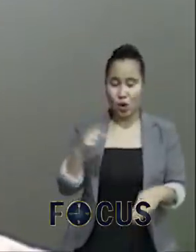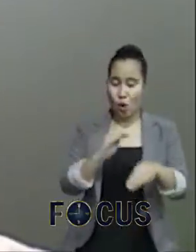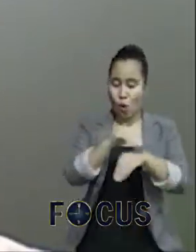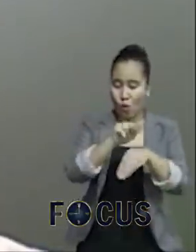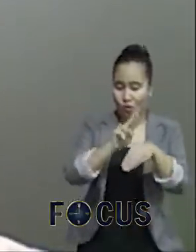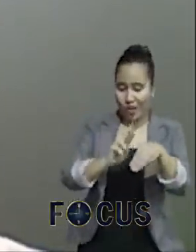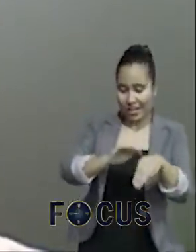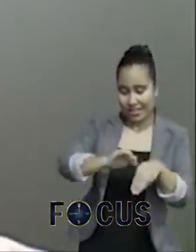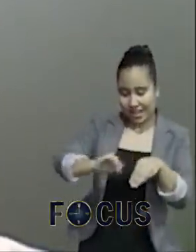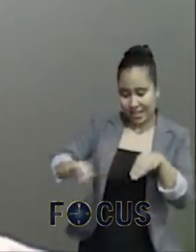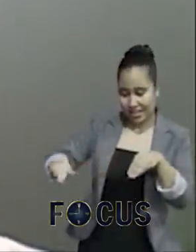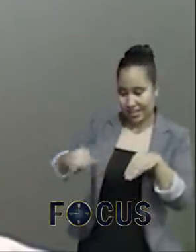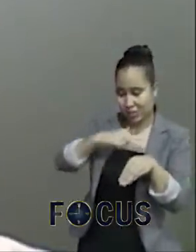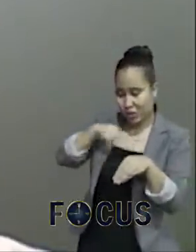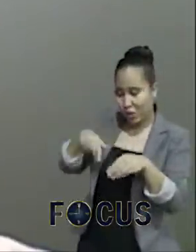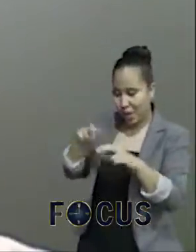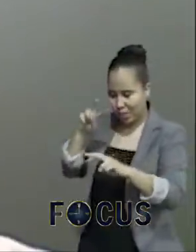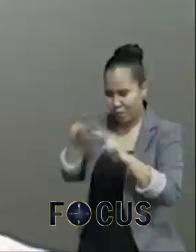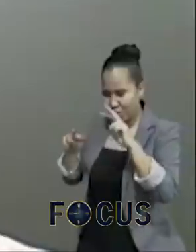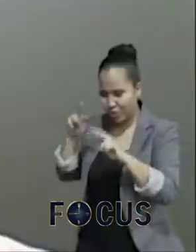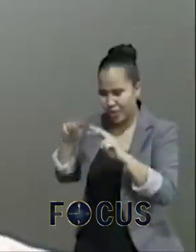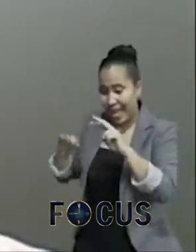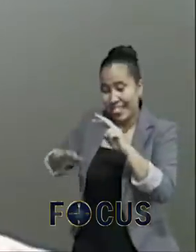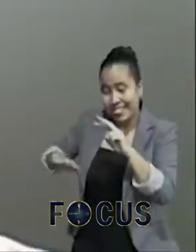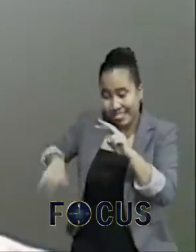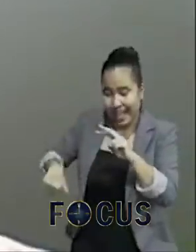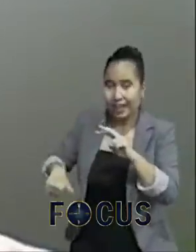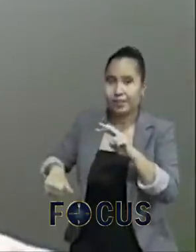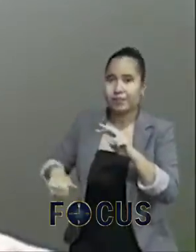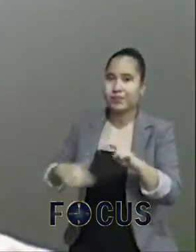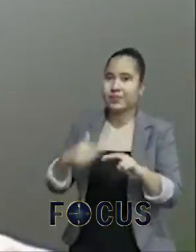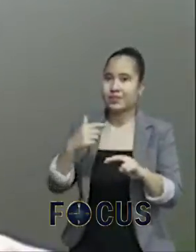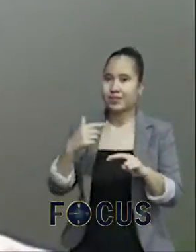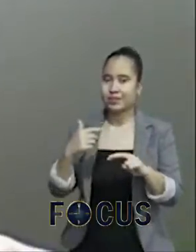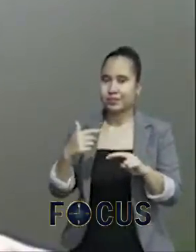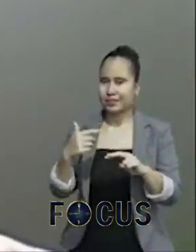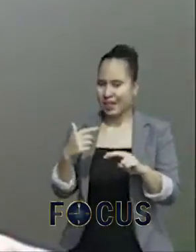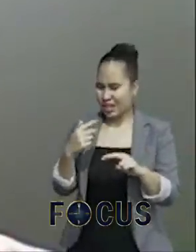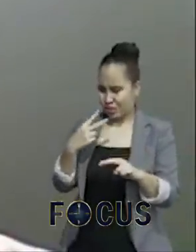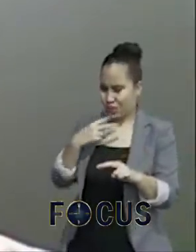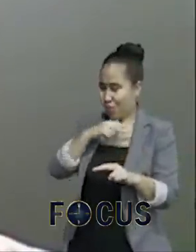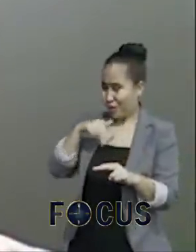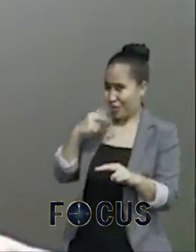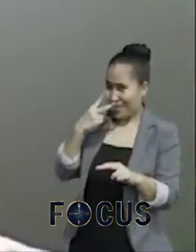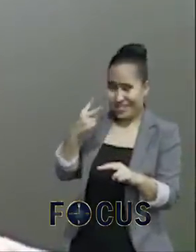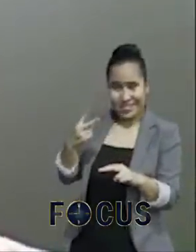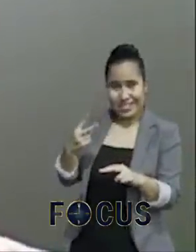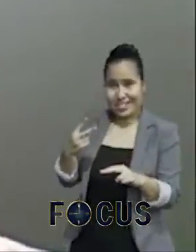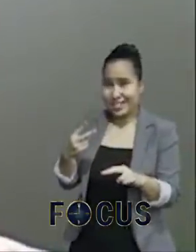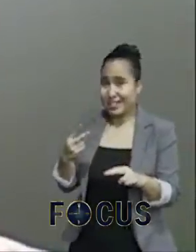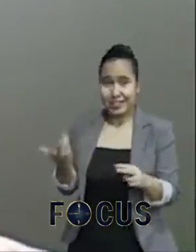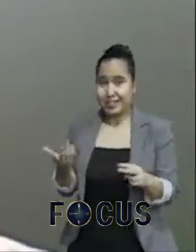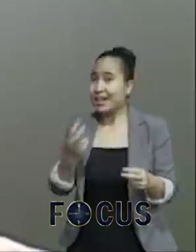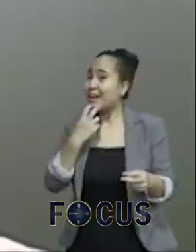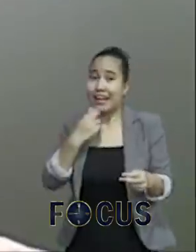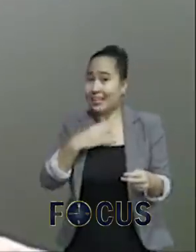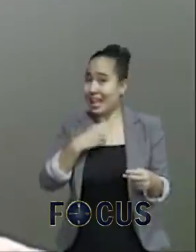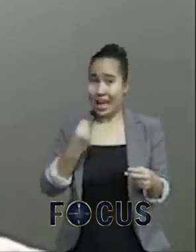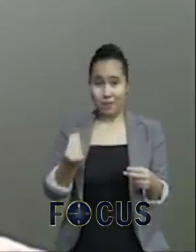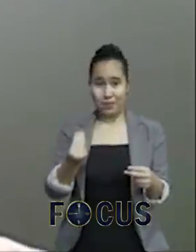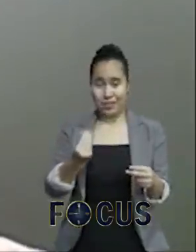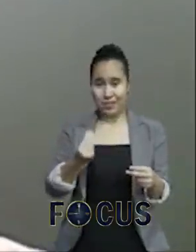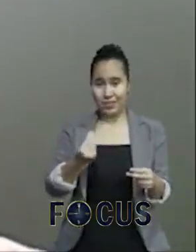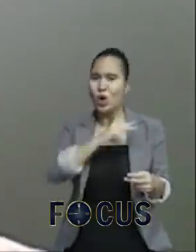klachten monitoren. En als na 7 dagen blijkt dat ze geen klachten hebben, dan verwachten